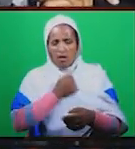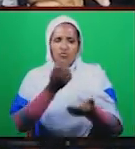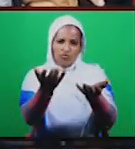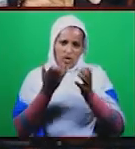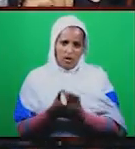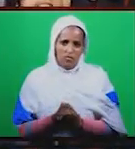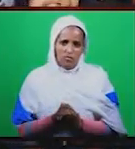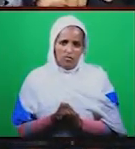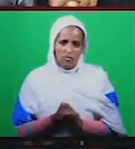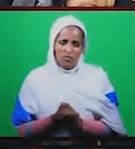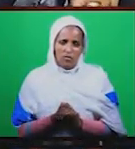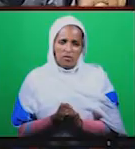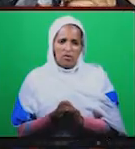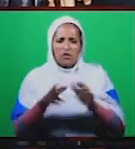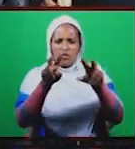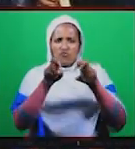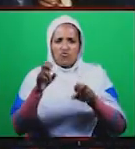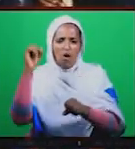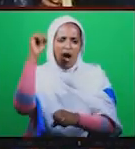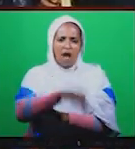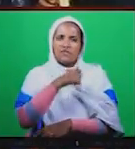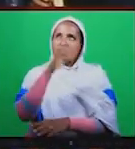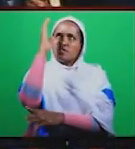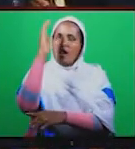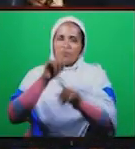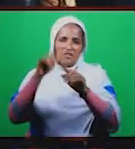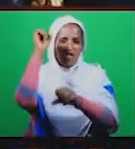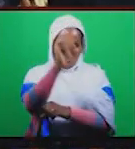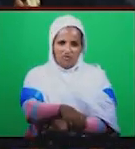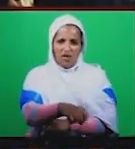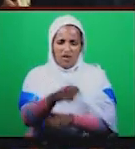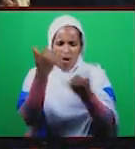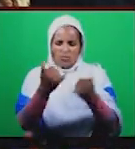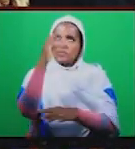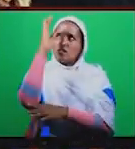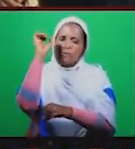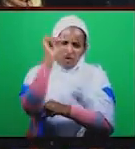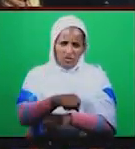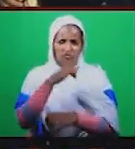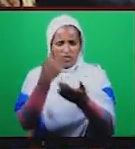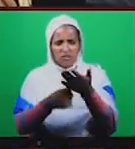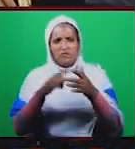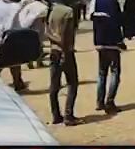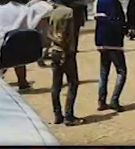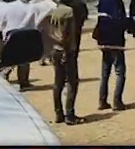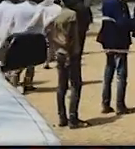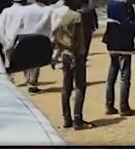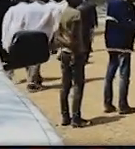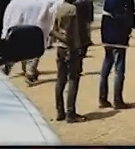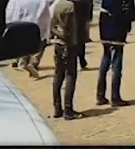እንድታምኑ ፈልጋለሁ ክፉ ያሸንፈም እግዚአብሔር ያሸንፋል አሁንም እግዚአብሔር ያሸናፊ ነው እግዚአብሔር ይስጥልኝ ይሄን ለማለት